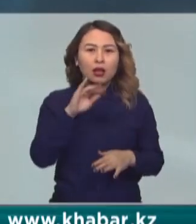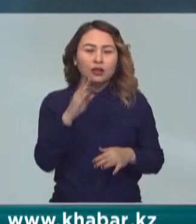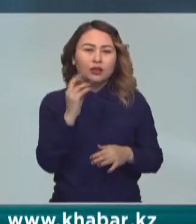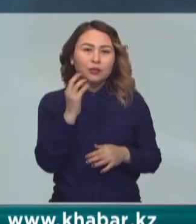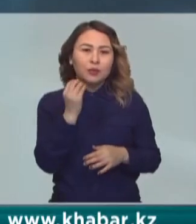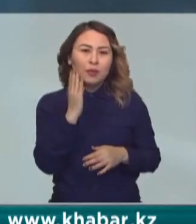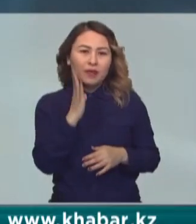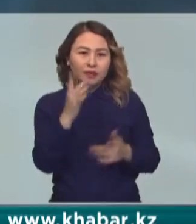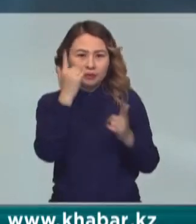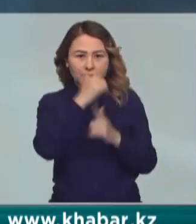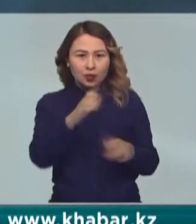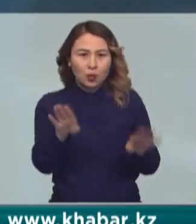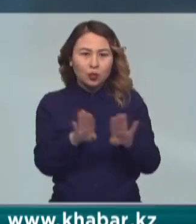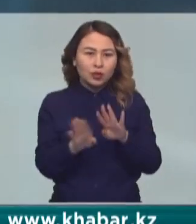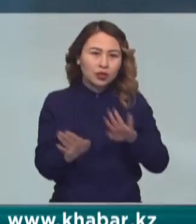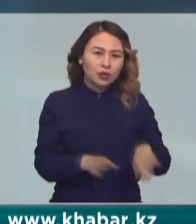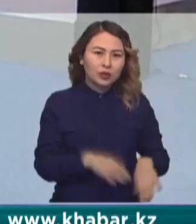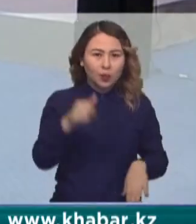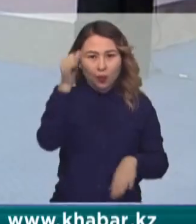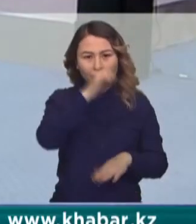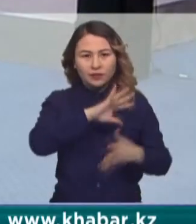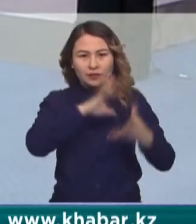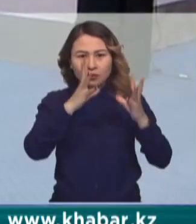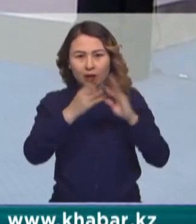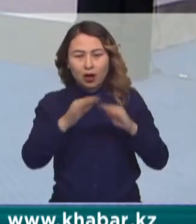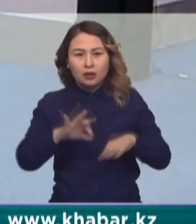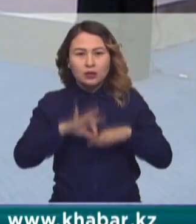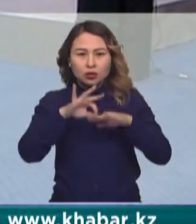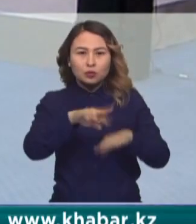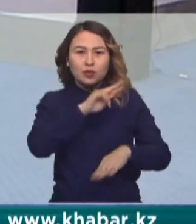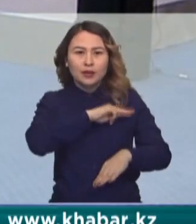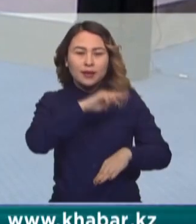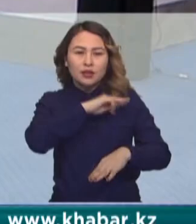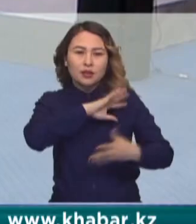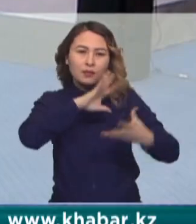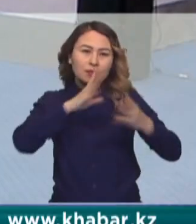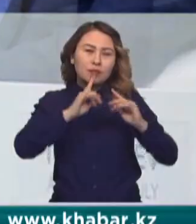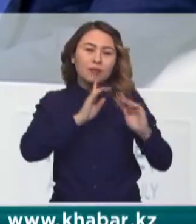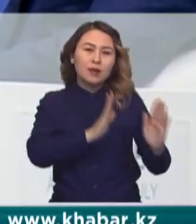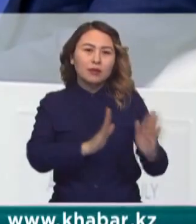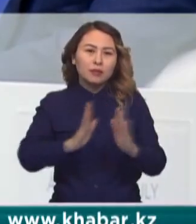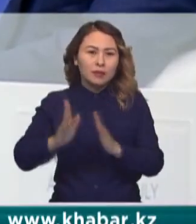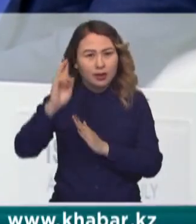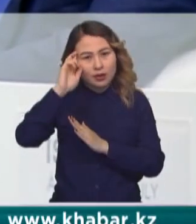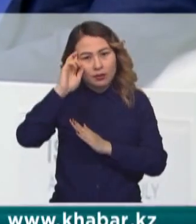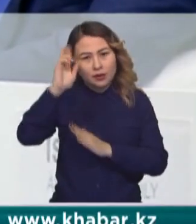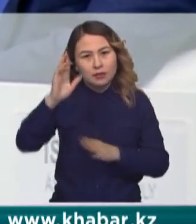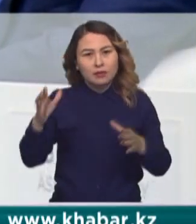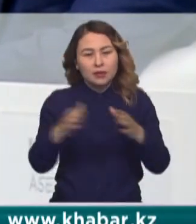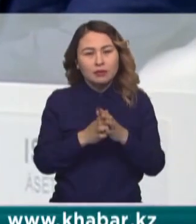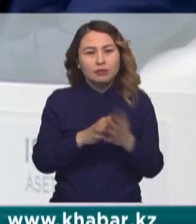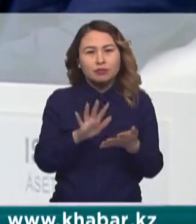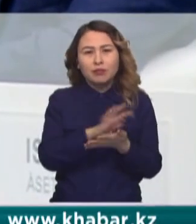төрағасы Алик Шпекбаев мәлімдеді. Өткен жылда қорытындылаған ведомство атқарған жұмыстардың нәтижесінде бірқатар мемлекеттік